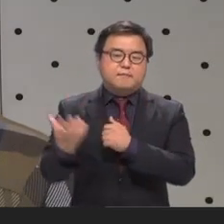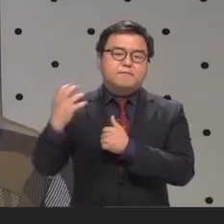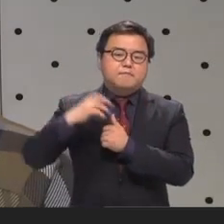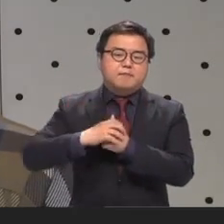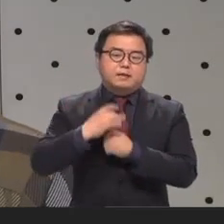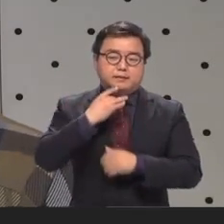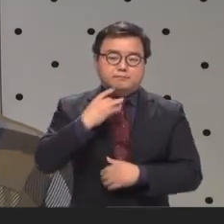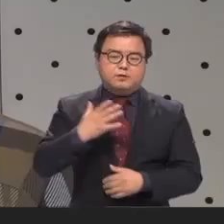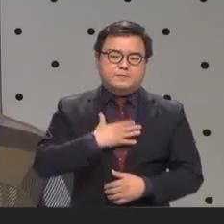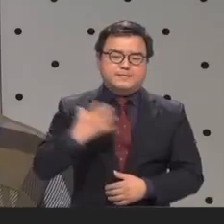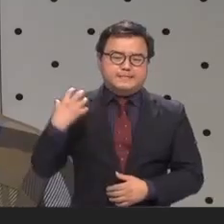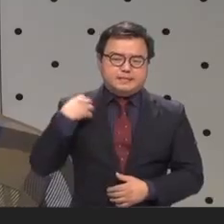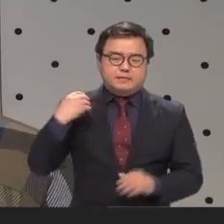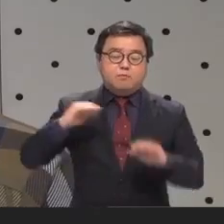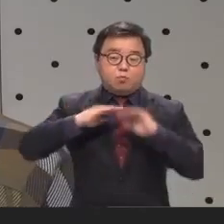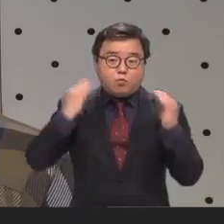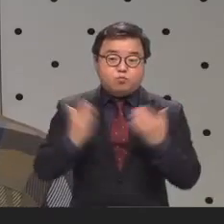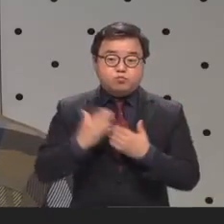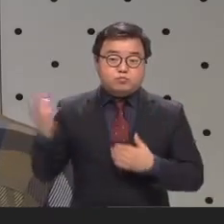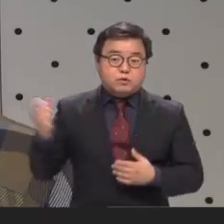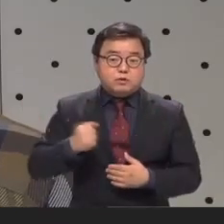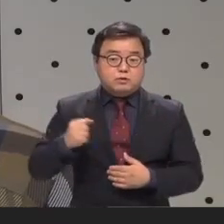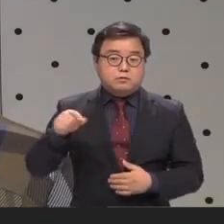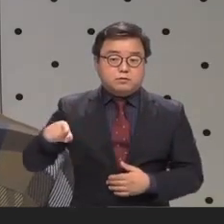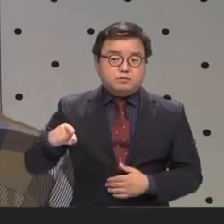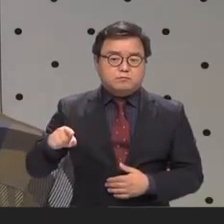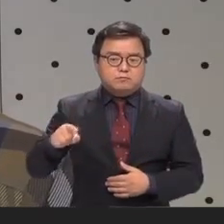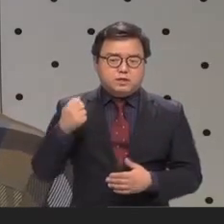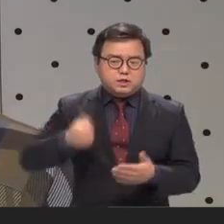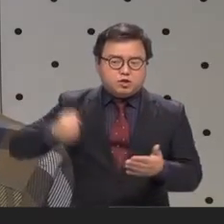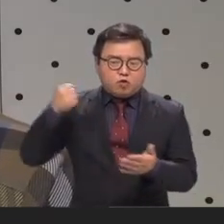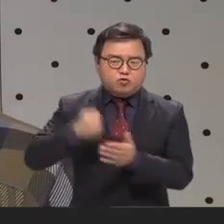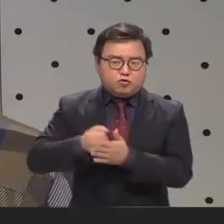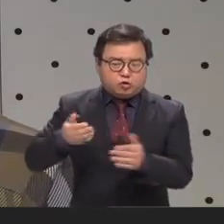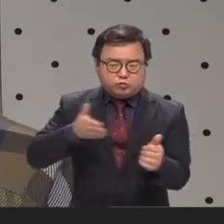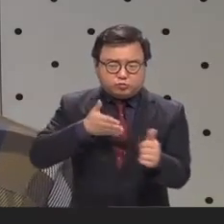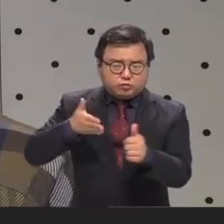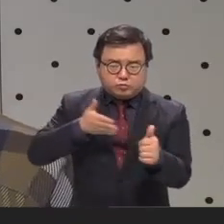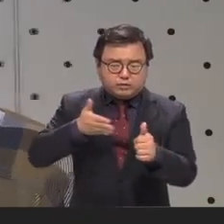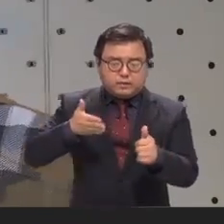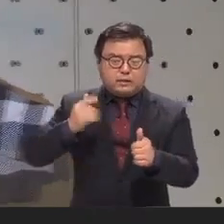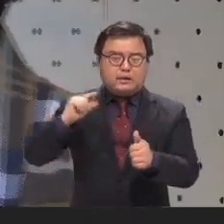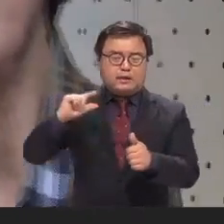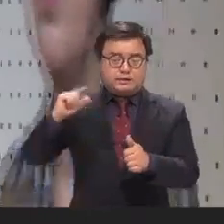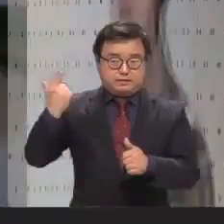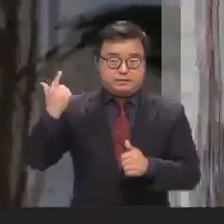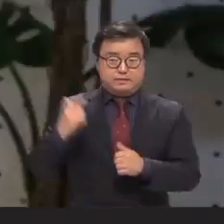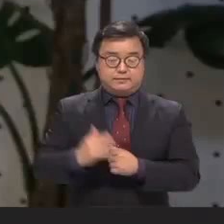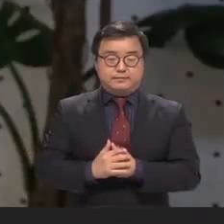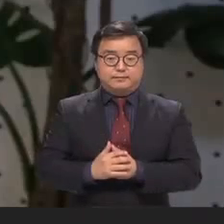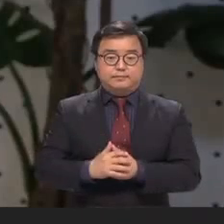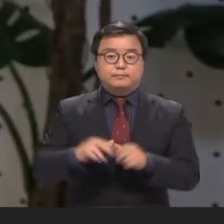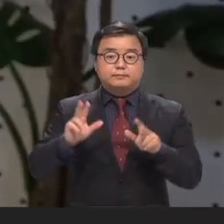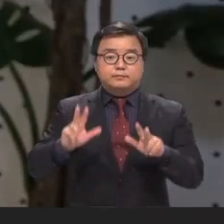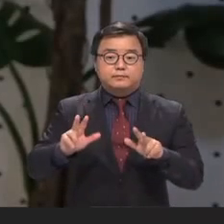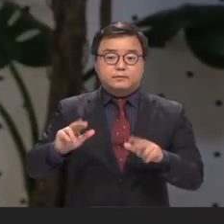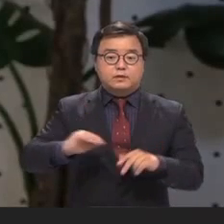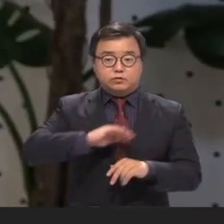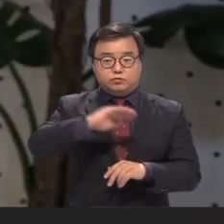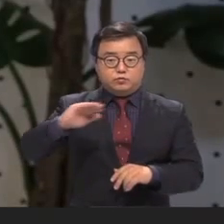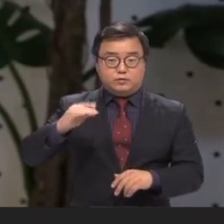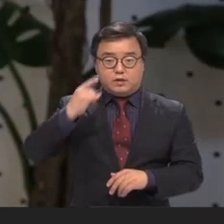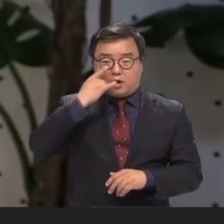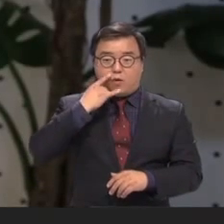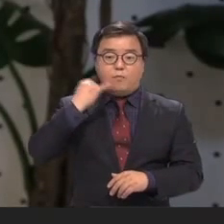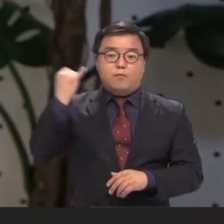아이를 책임지고 이 아이를 뭐 좌지우지한다는 생각을 갖지 않으셔야지 된다는 게 지금 우리 어머니께 아이를